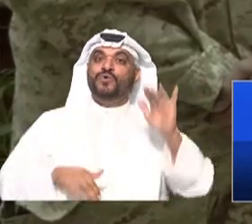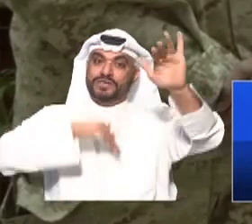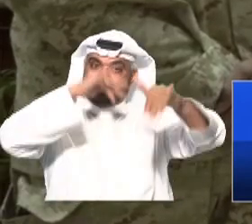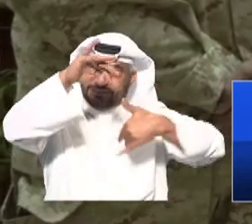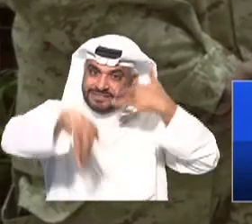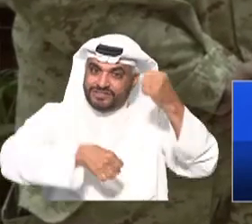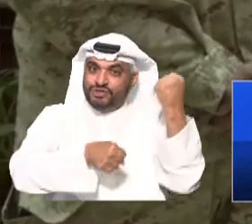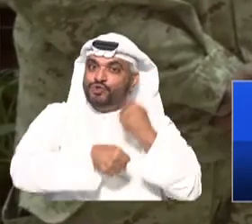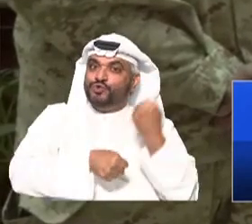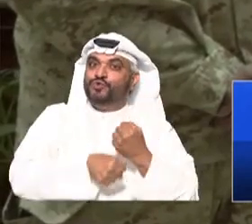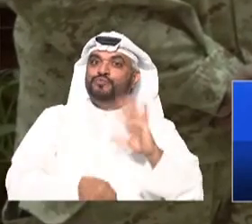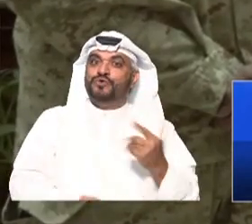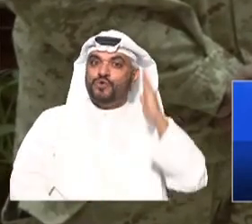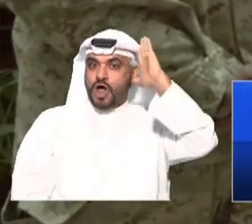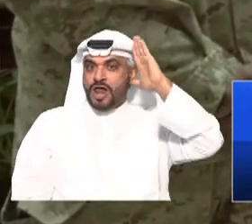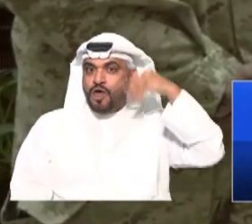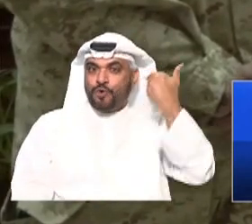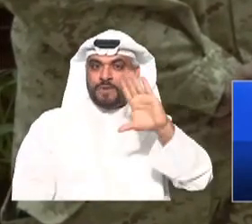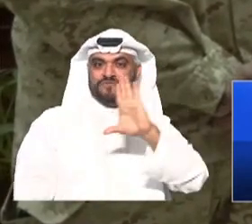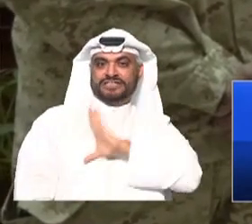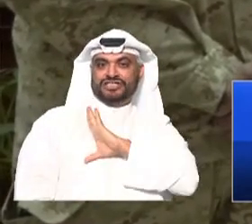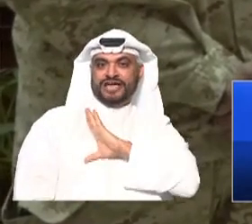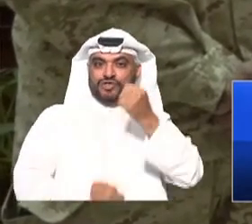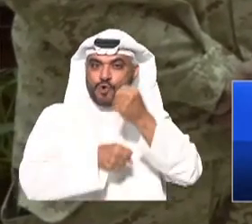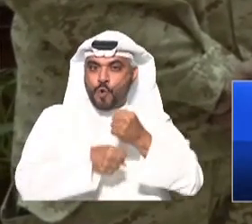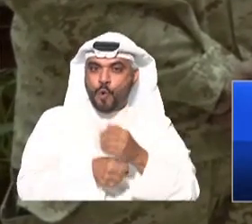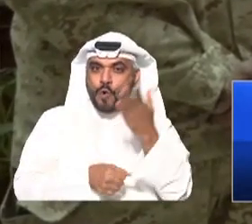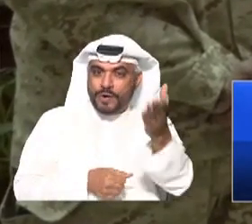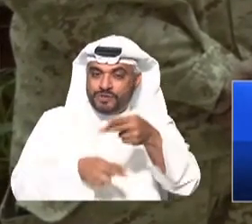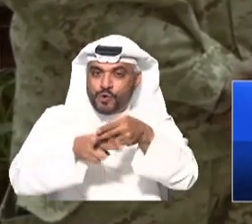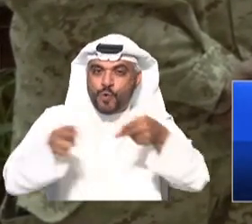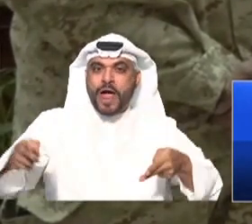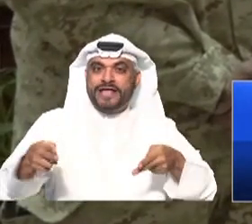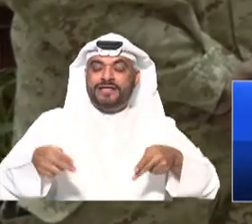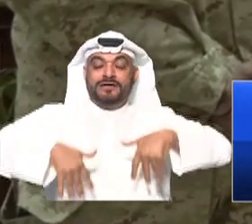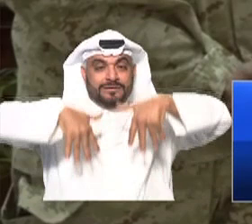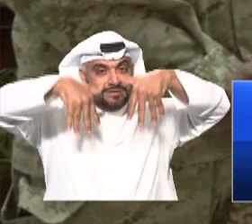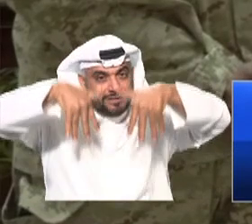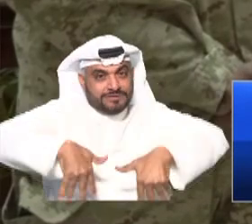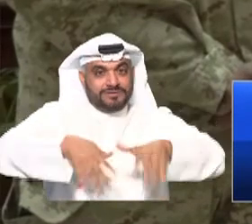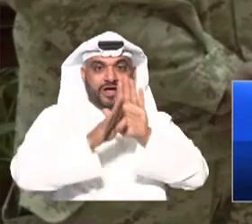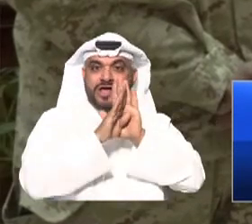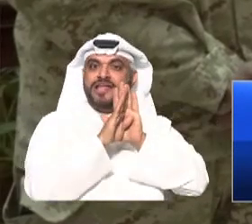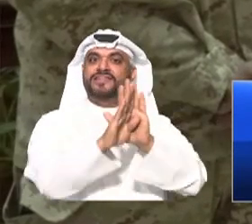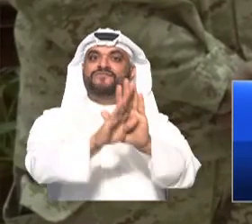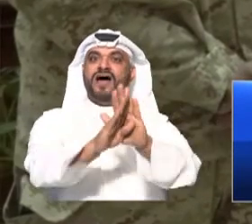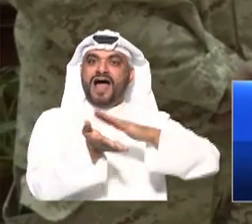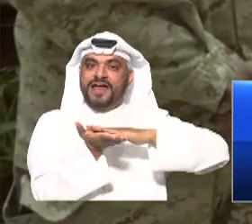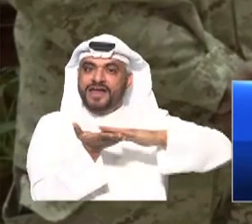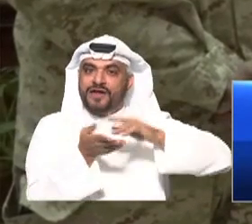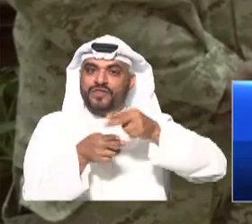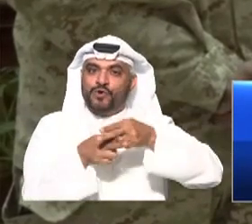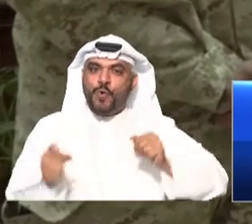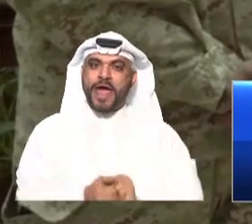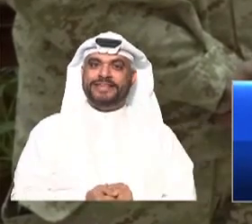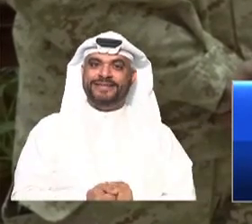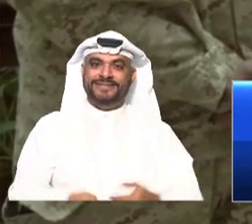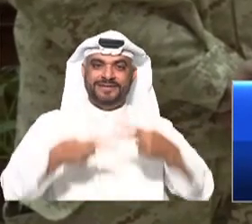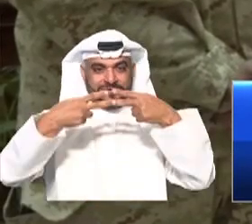لخدمة الجيش الكويتي، دفاعنا تراب الوطن من خلال فتح